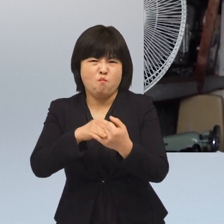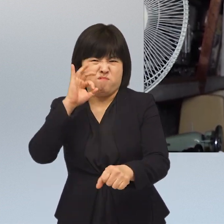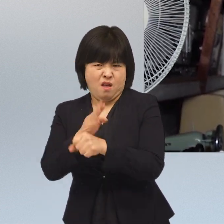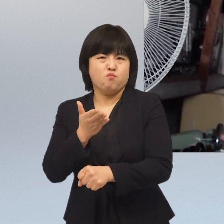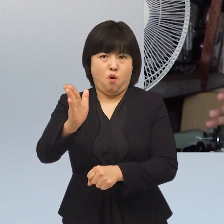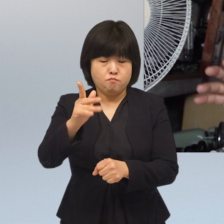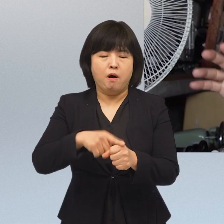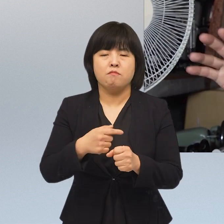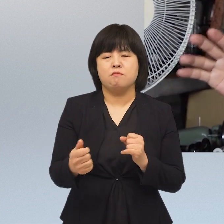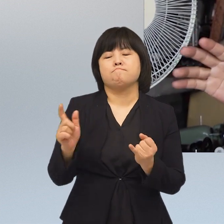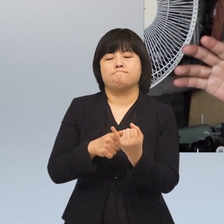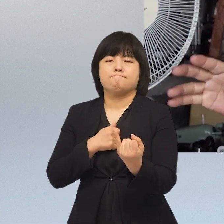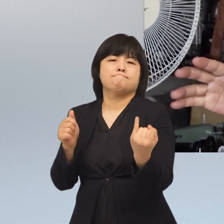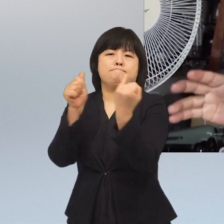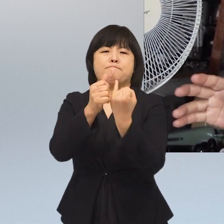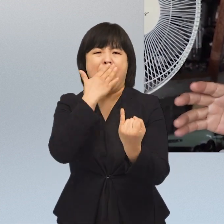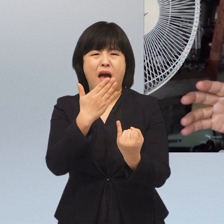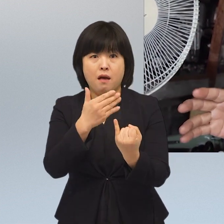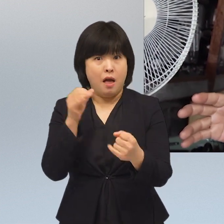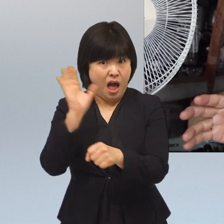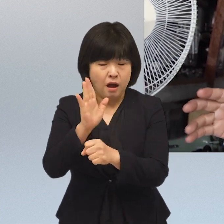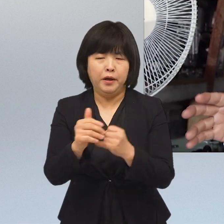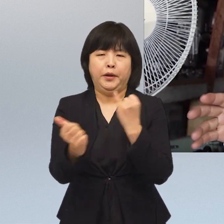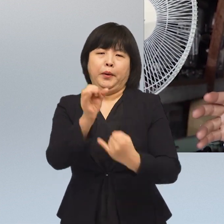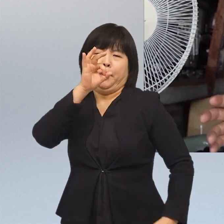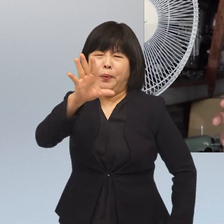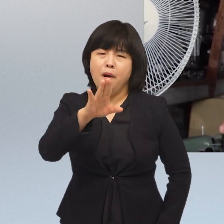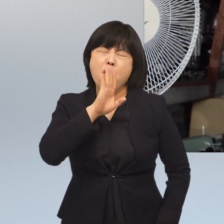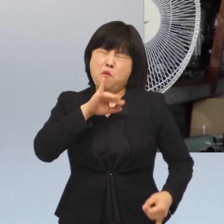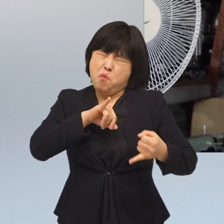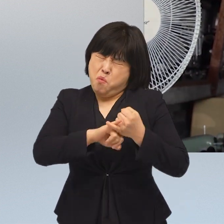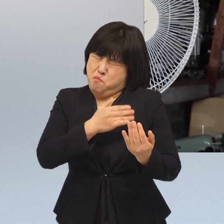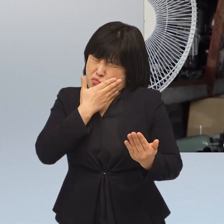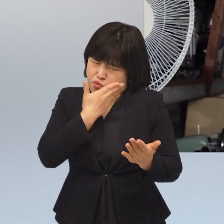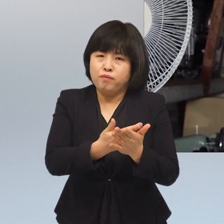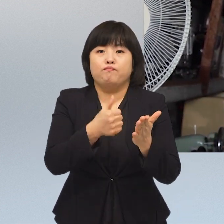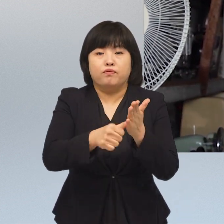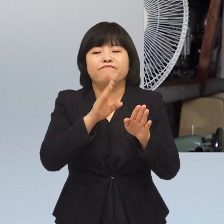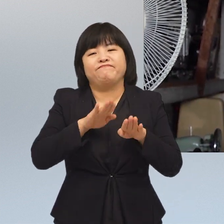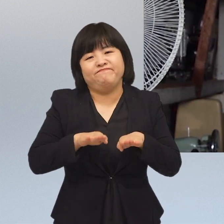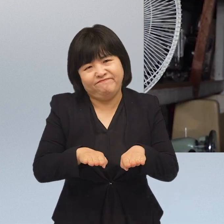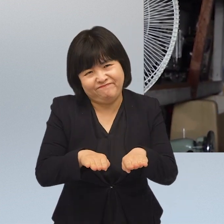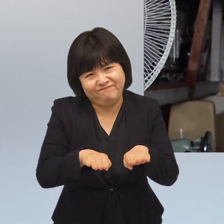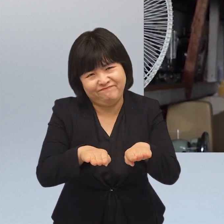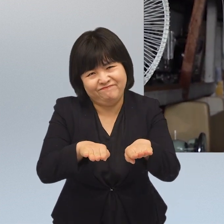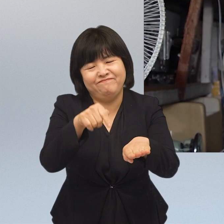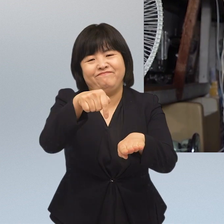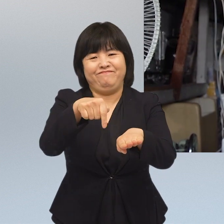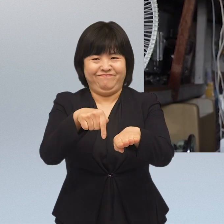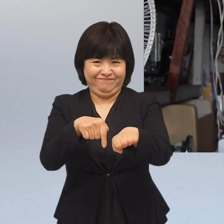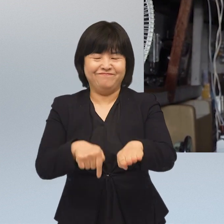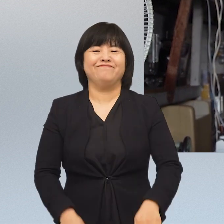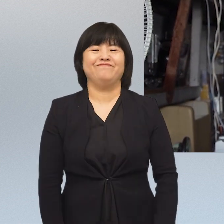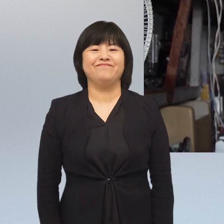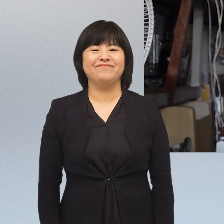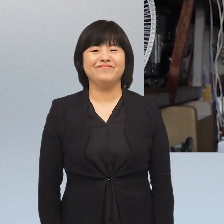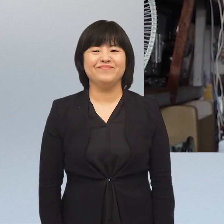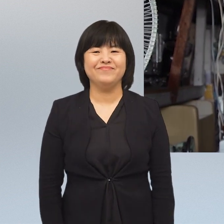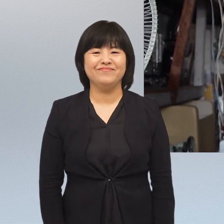의무적으로 재벌들 사주와 시집을 가고 안 사주면 못 간다 할 정도로 가정이